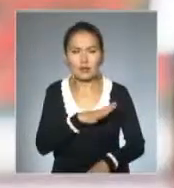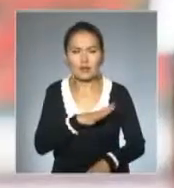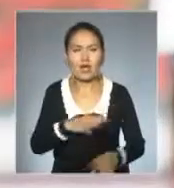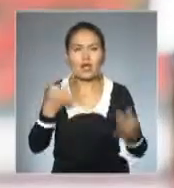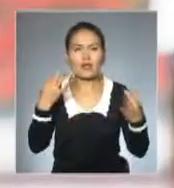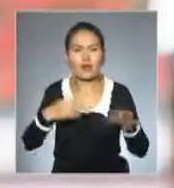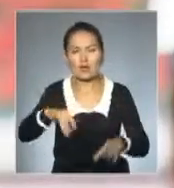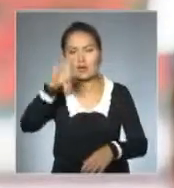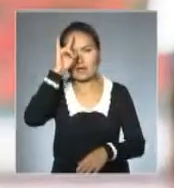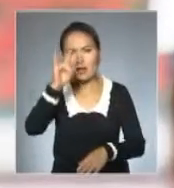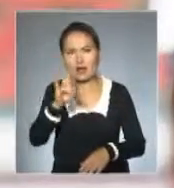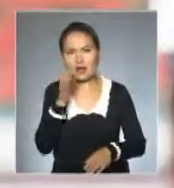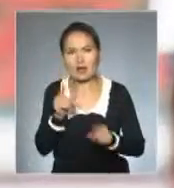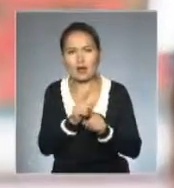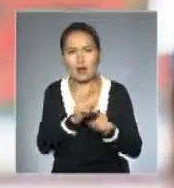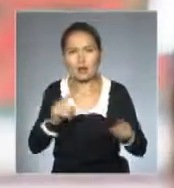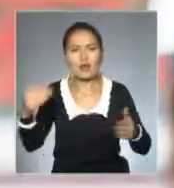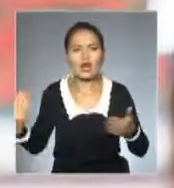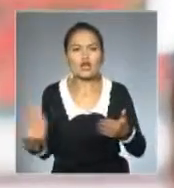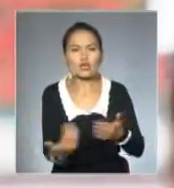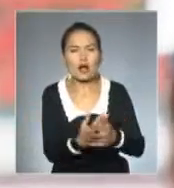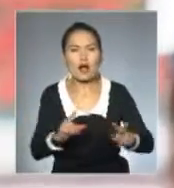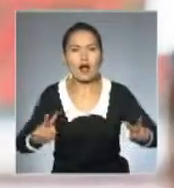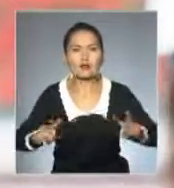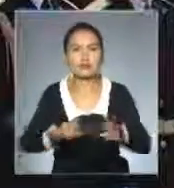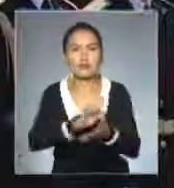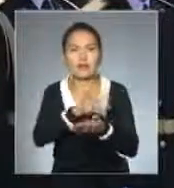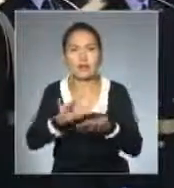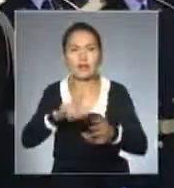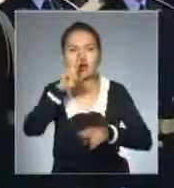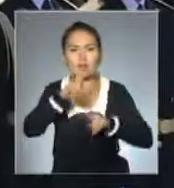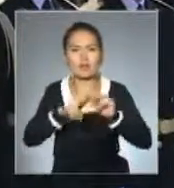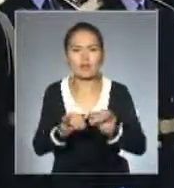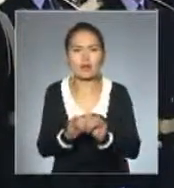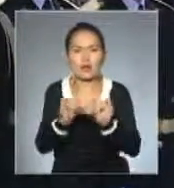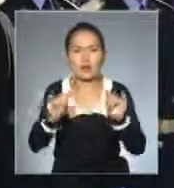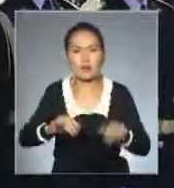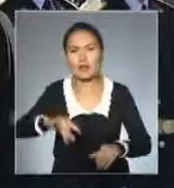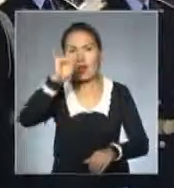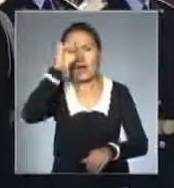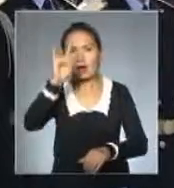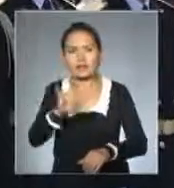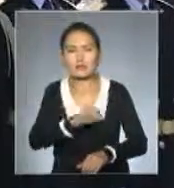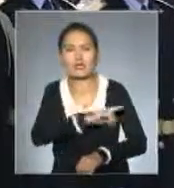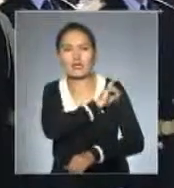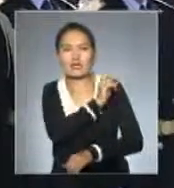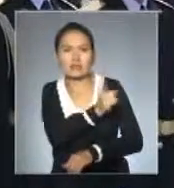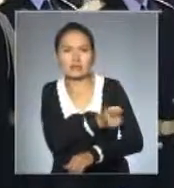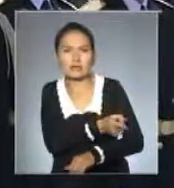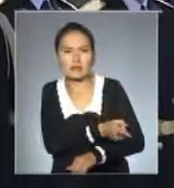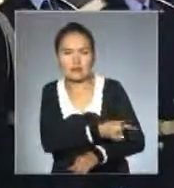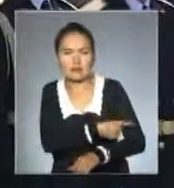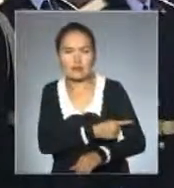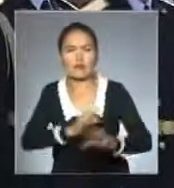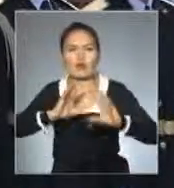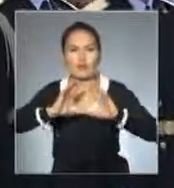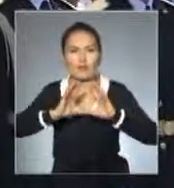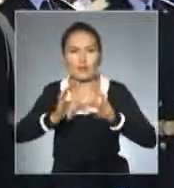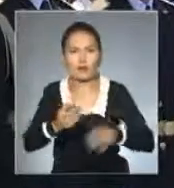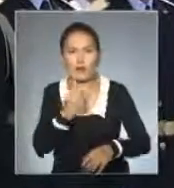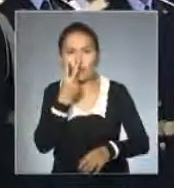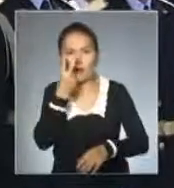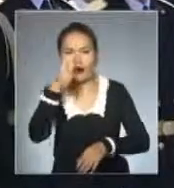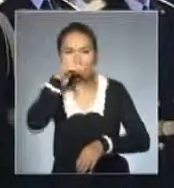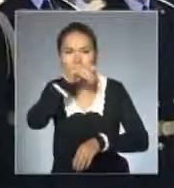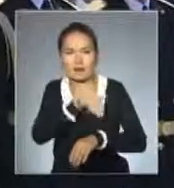жылдары жаңа Астана салу арқылы халқымыздың жасампаз қуатын дүние жүзіне паш еттік.